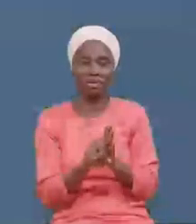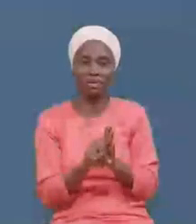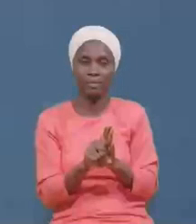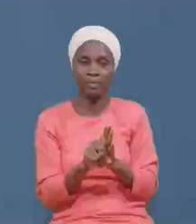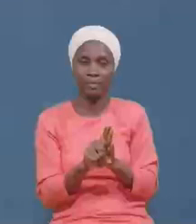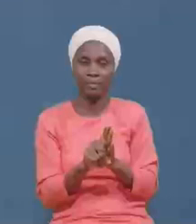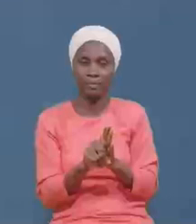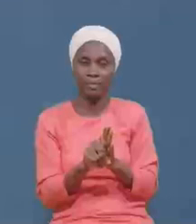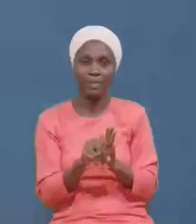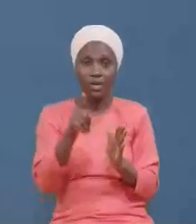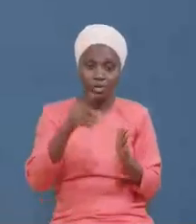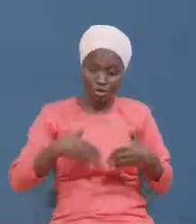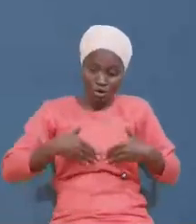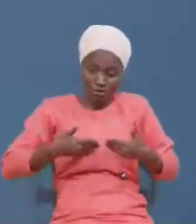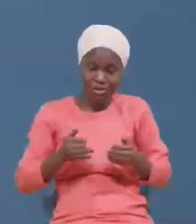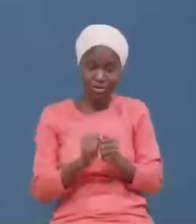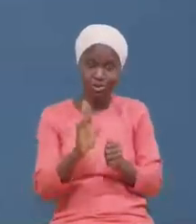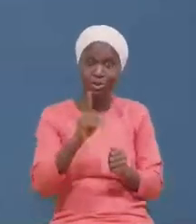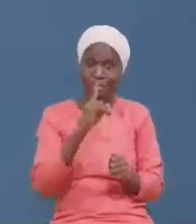Vous confessez de votre bouche